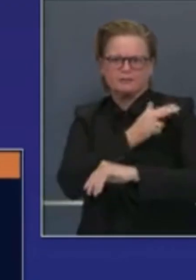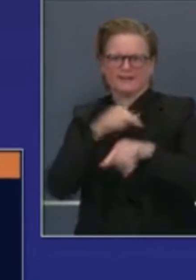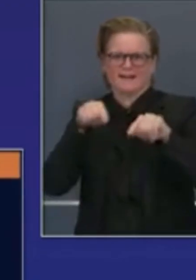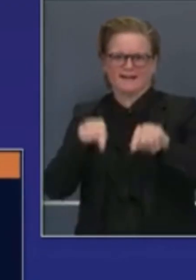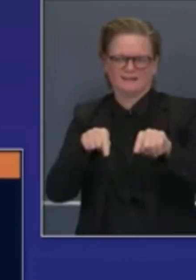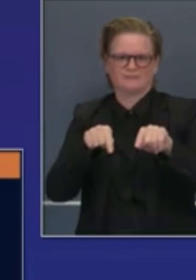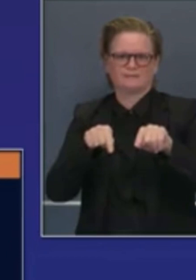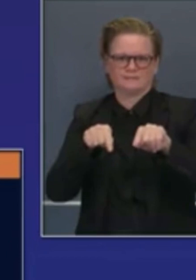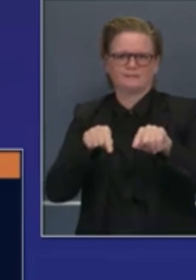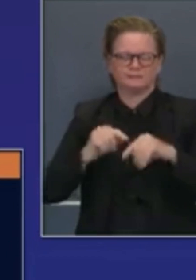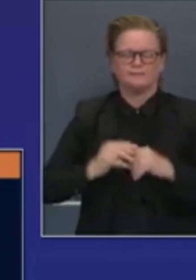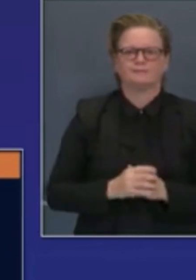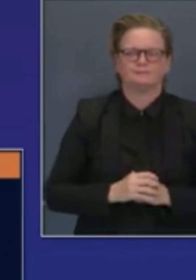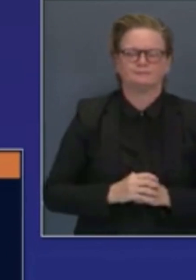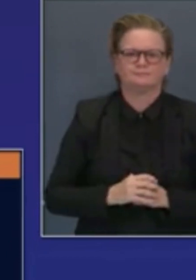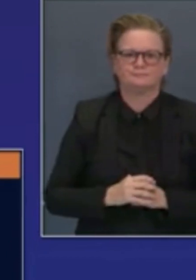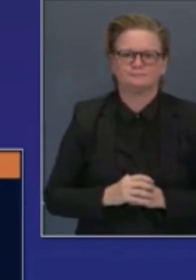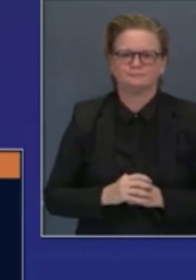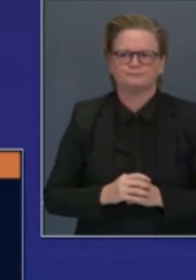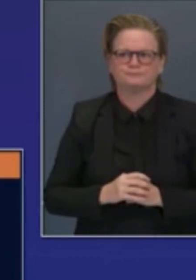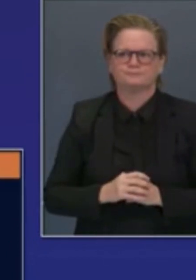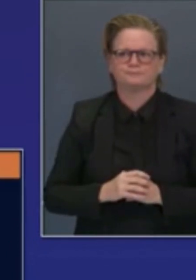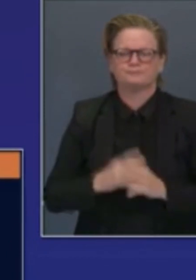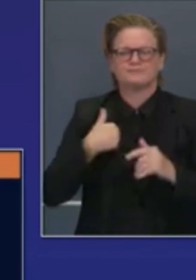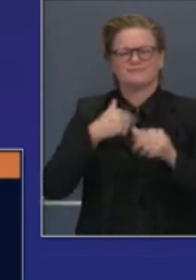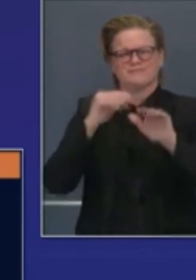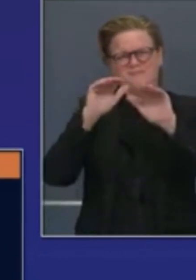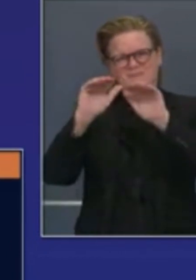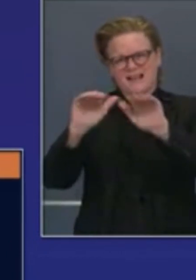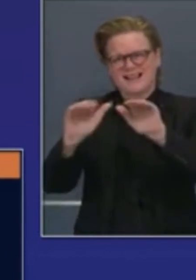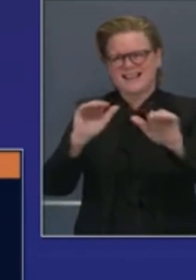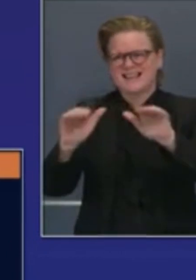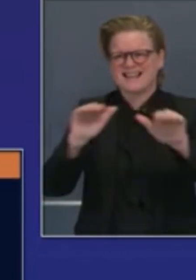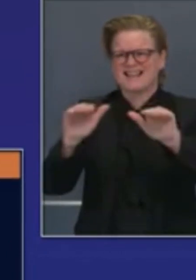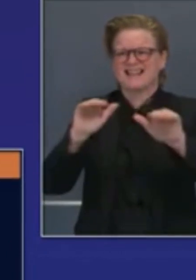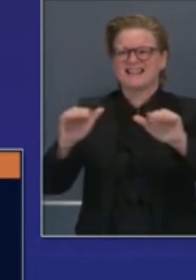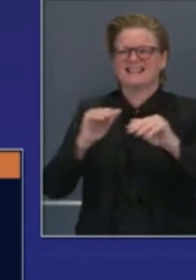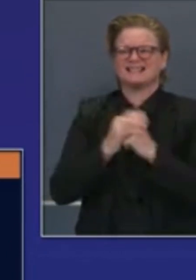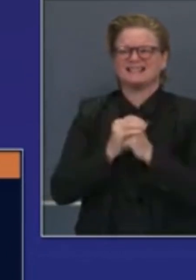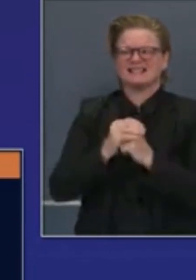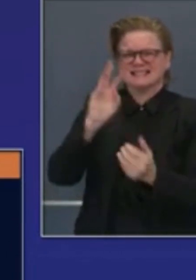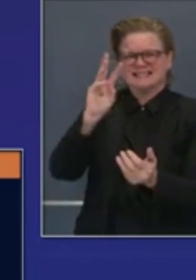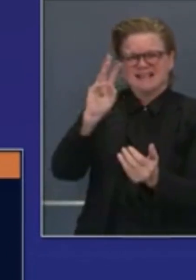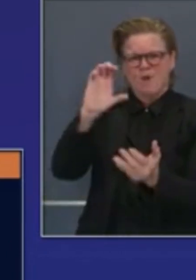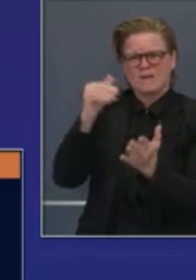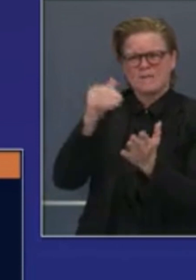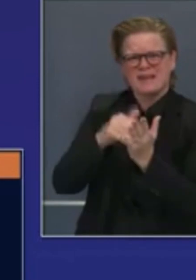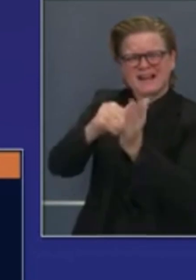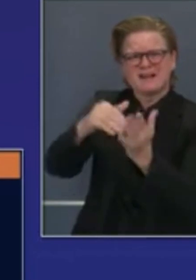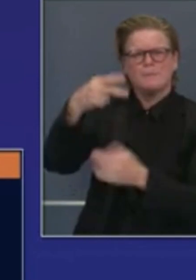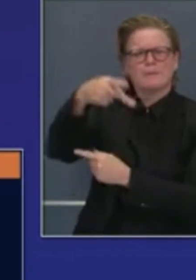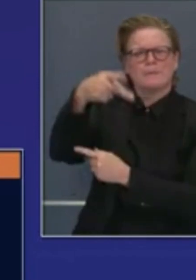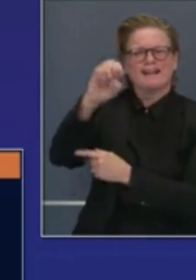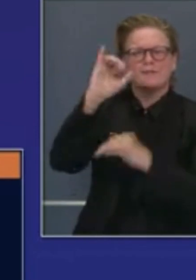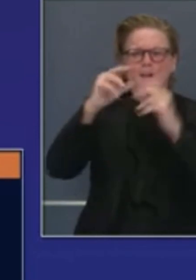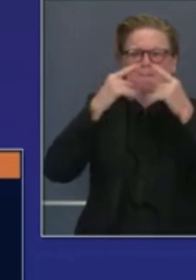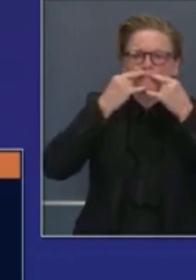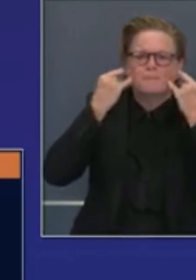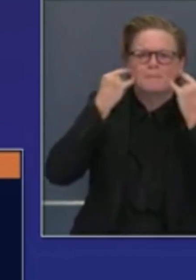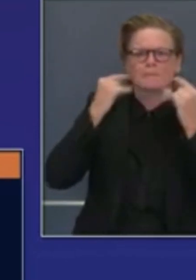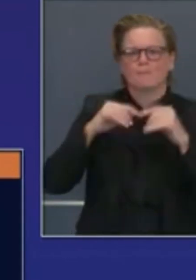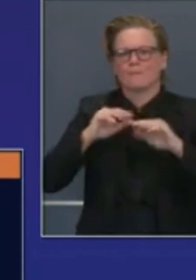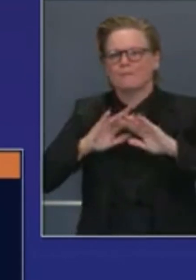khi để trả lời câu hỏi thì lệnh này sẽ có hiệu lực vào ngày mai và thống đốc của Đảng Dân chủ cho biết và tất cả các quán